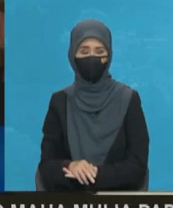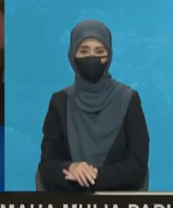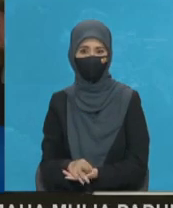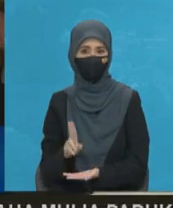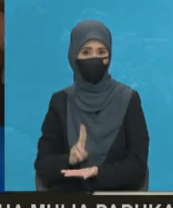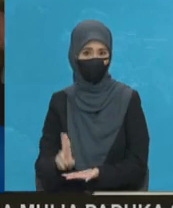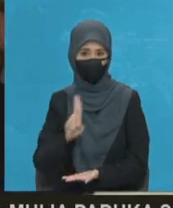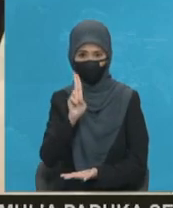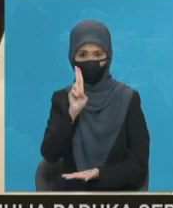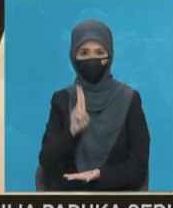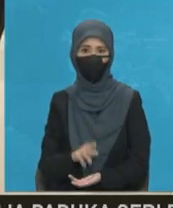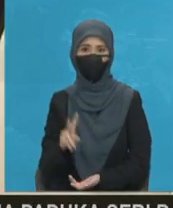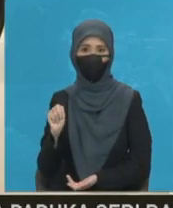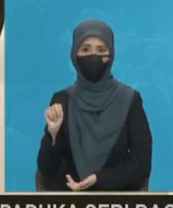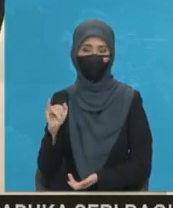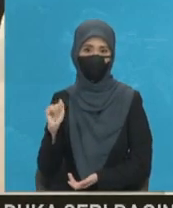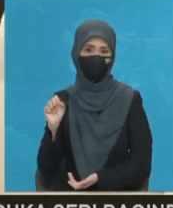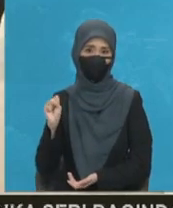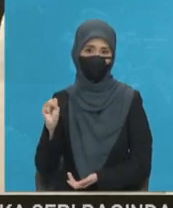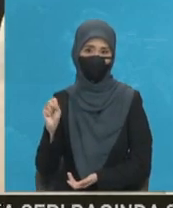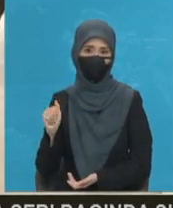Syaikh Ali junisa